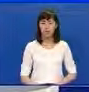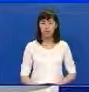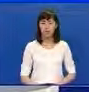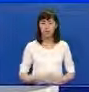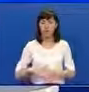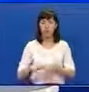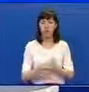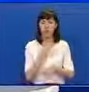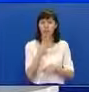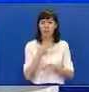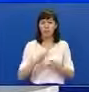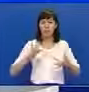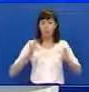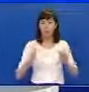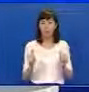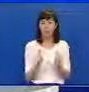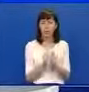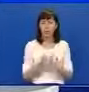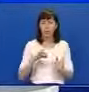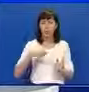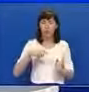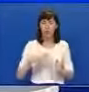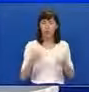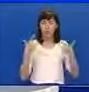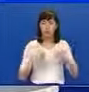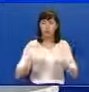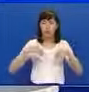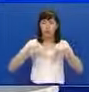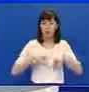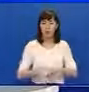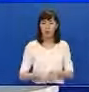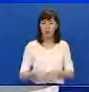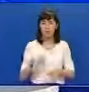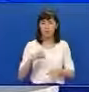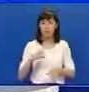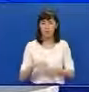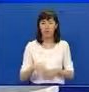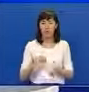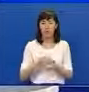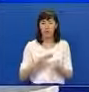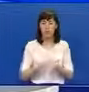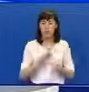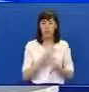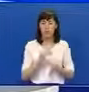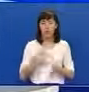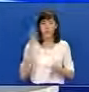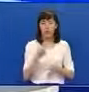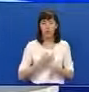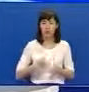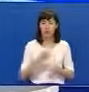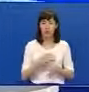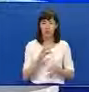Елімізде ұлттық жерсеріктік Отау ТВ телерадио хабар тарату желісінің миллионыншы абоненті тіркелді. Ол оңтүстік Қазақстан